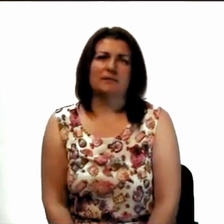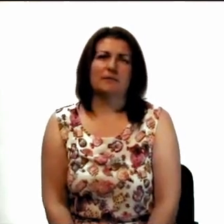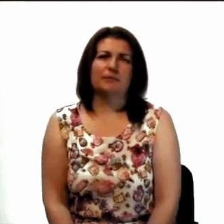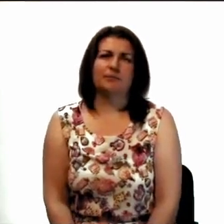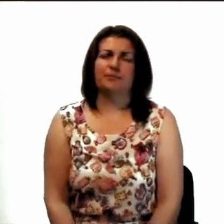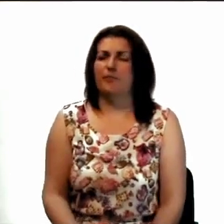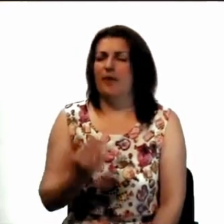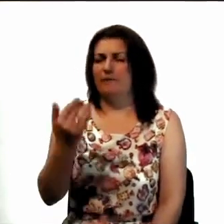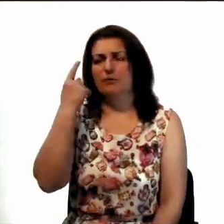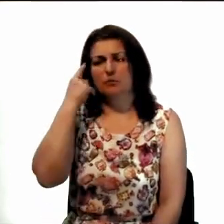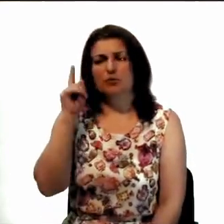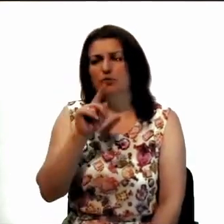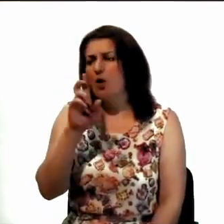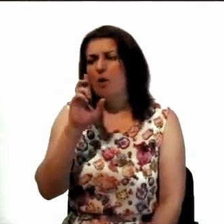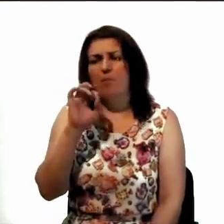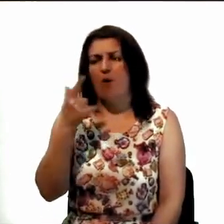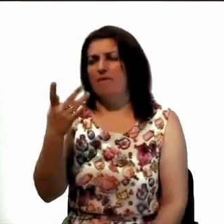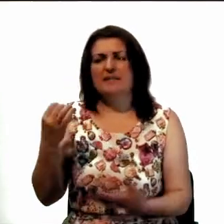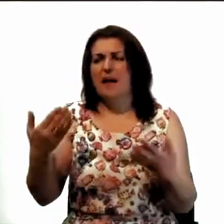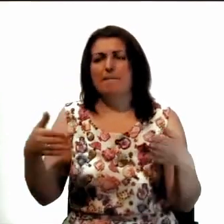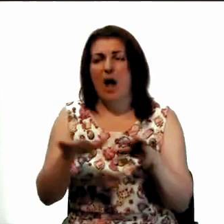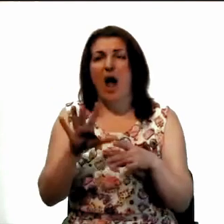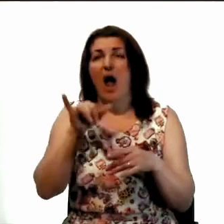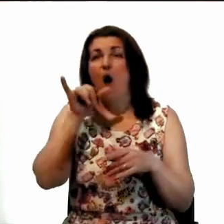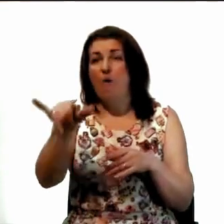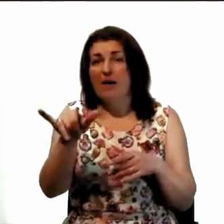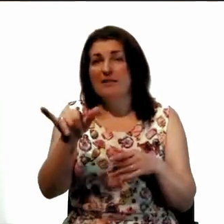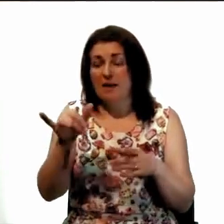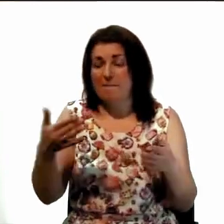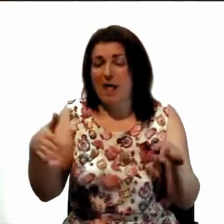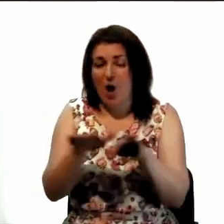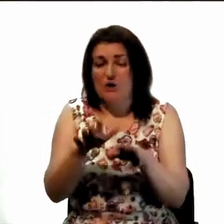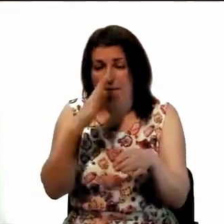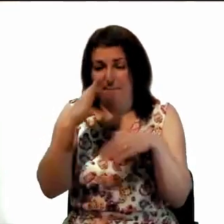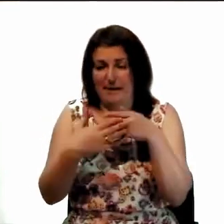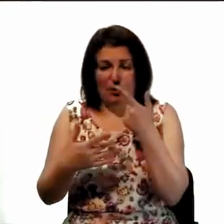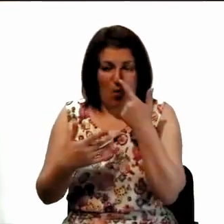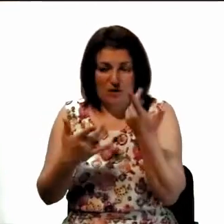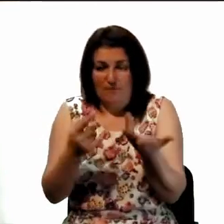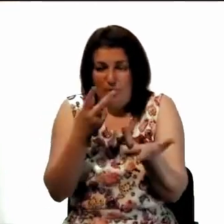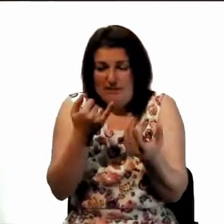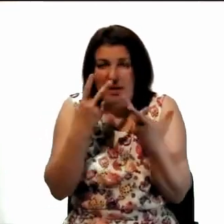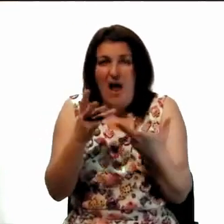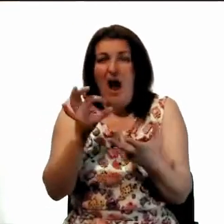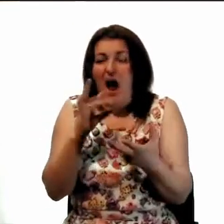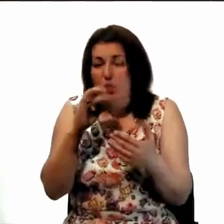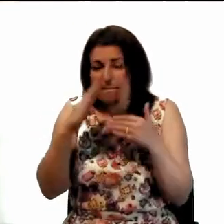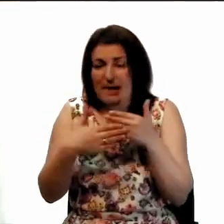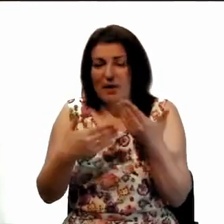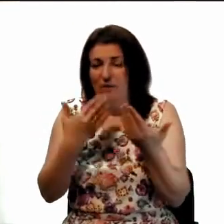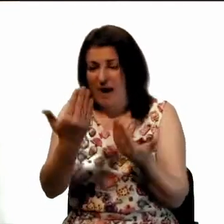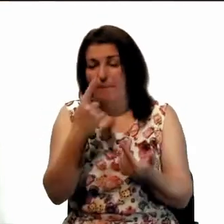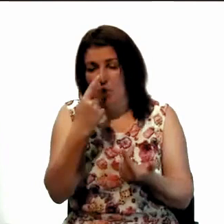И вы думаете, что Бог вас не благословляет. А у вас благословение вот перед носом. Оно перед носом у